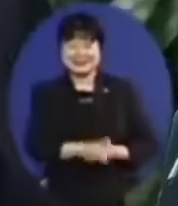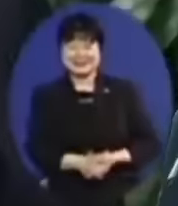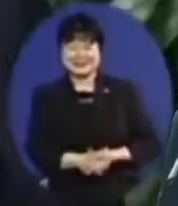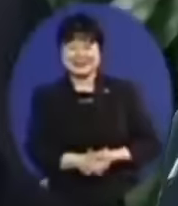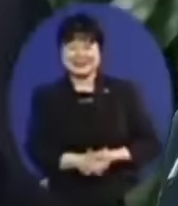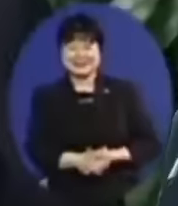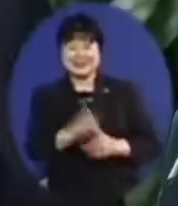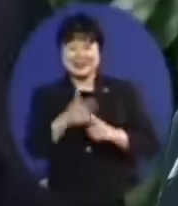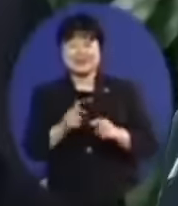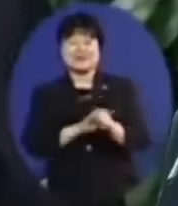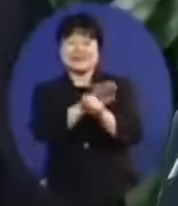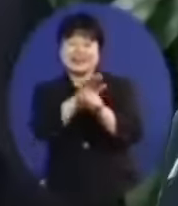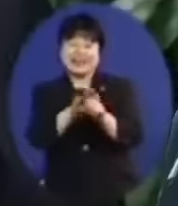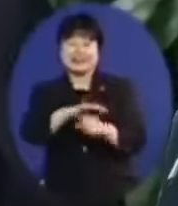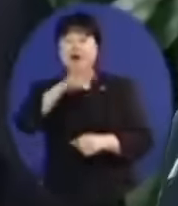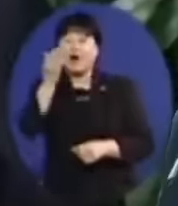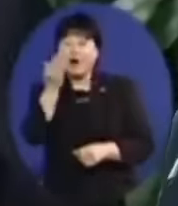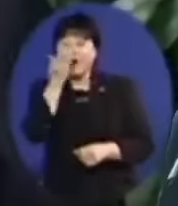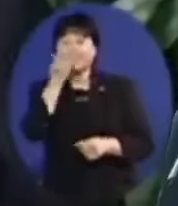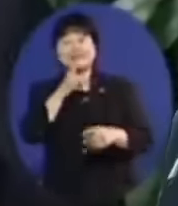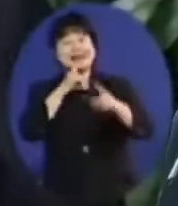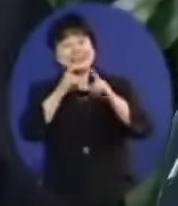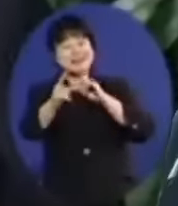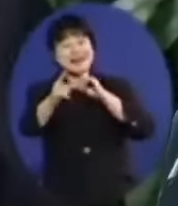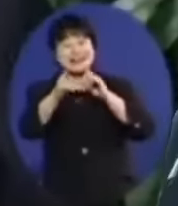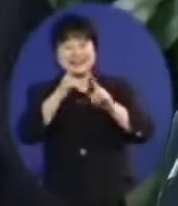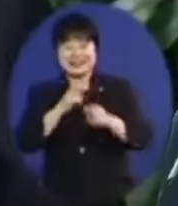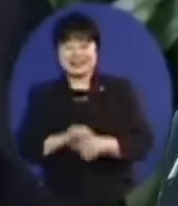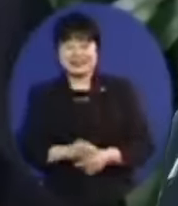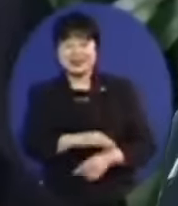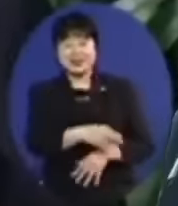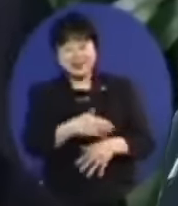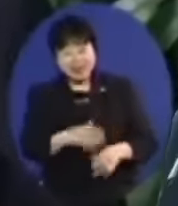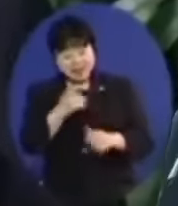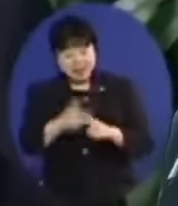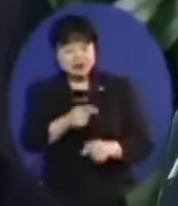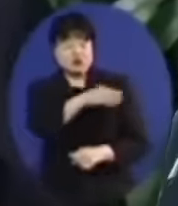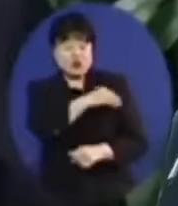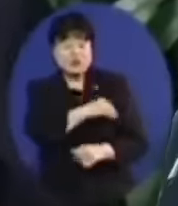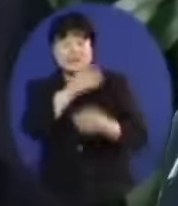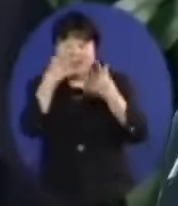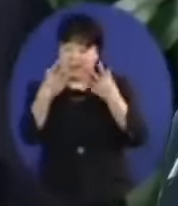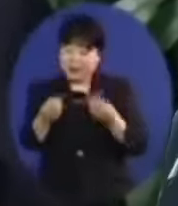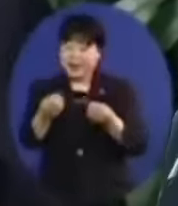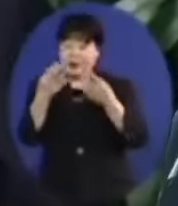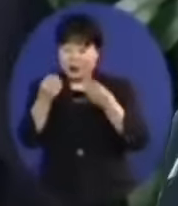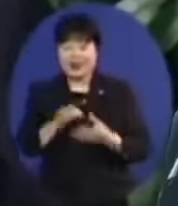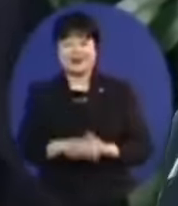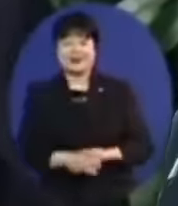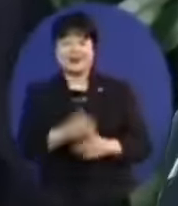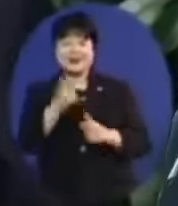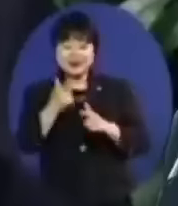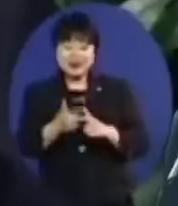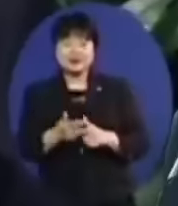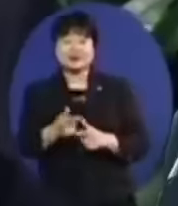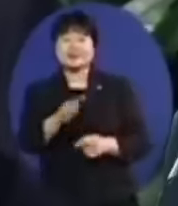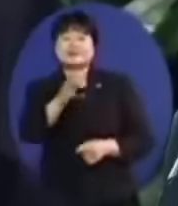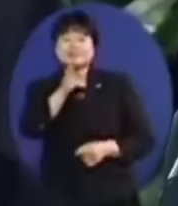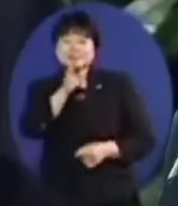예수 사랑하시면 거룩하신 말일세. 우리들은 약하나 예수 권세 많도다. 예수님